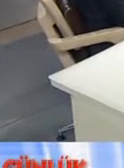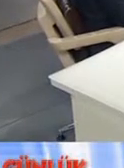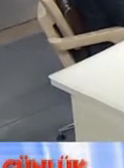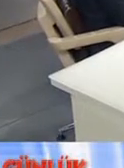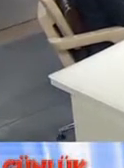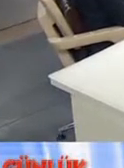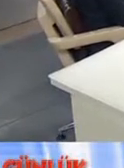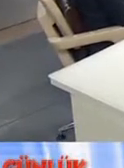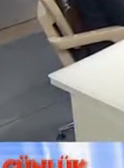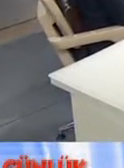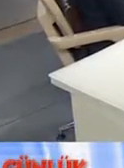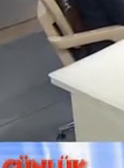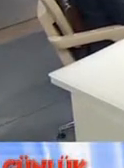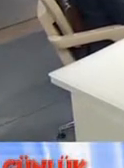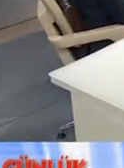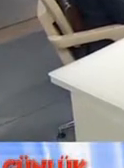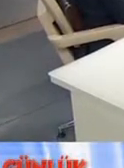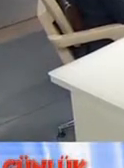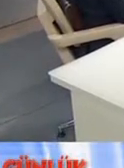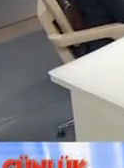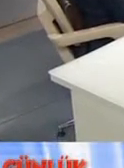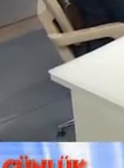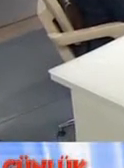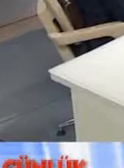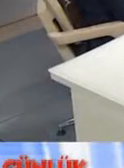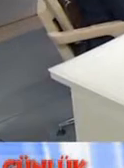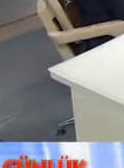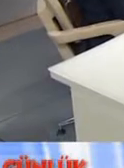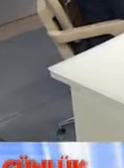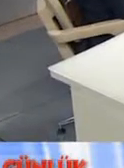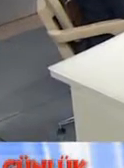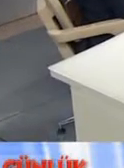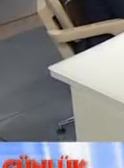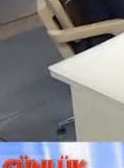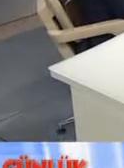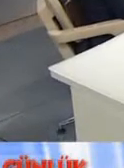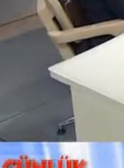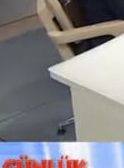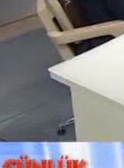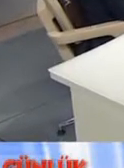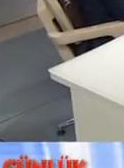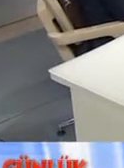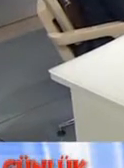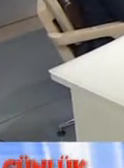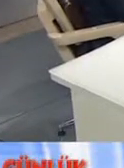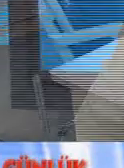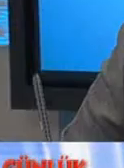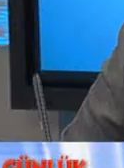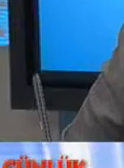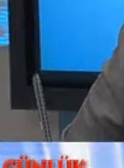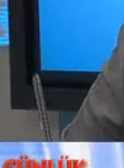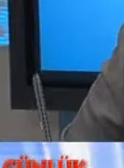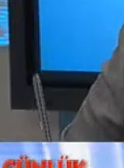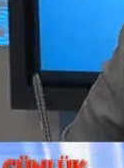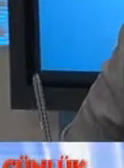işbirliği yaparak özellikle Türk kültürüne yönelik ne tarz oyunlar geliştirebiliriz, neler yapabiliriz bunları tartıştık. Ve belli noktalarda da başarı elde